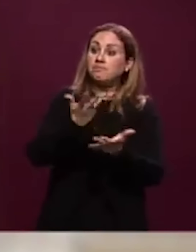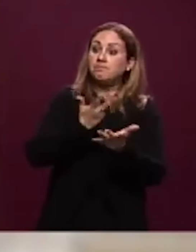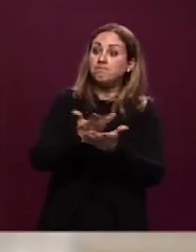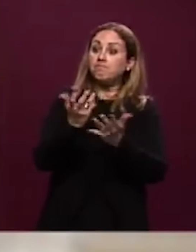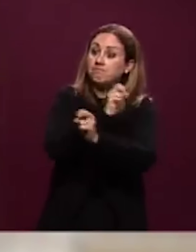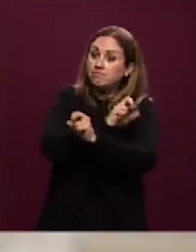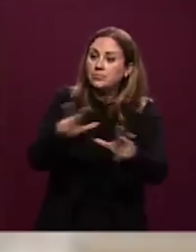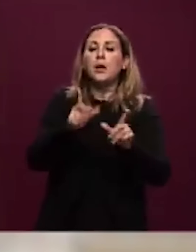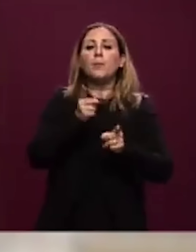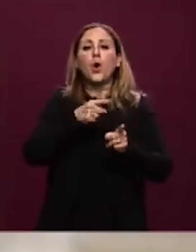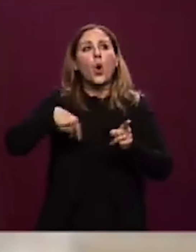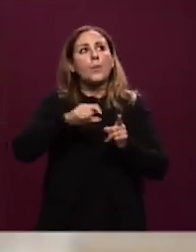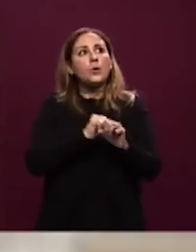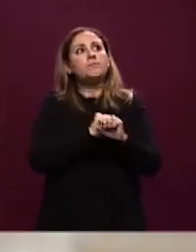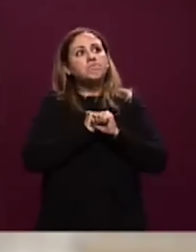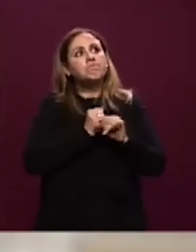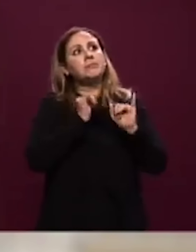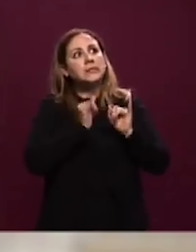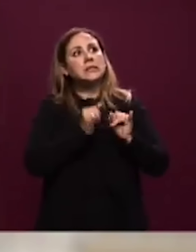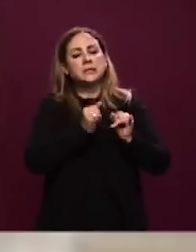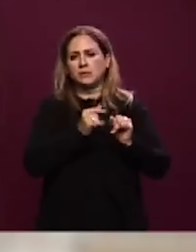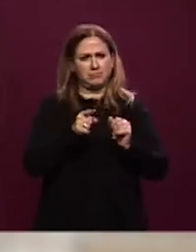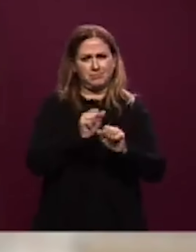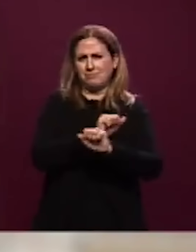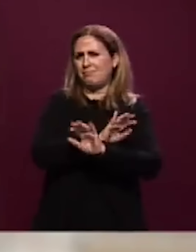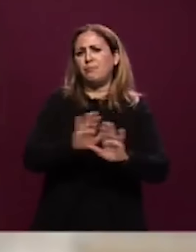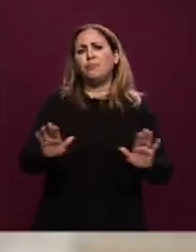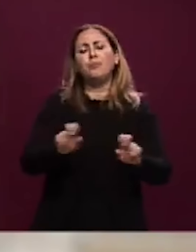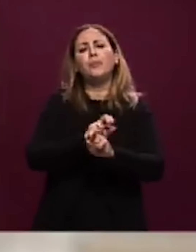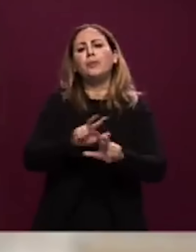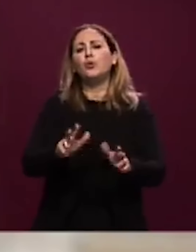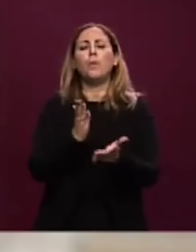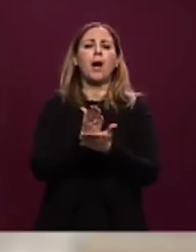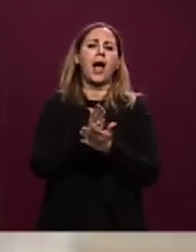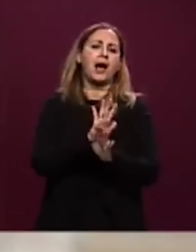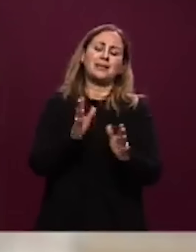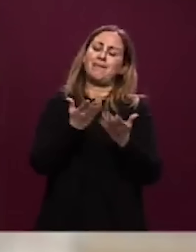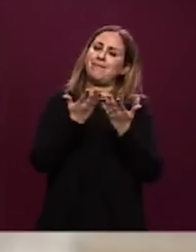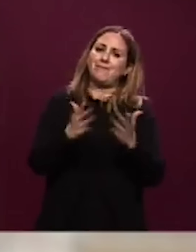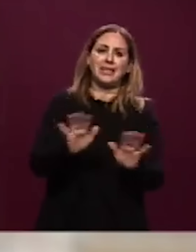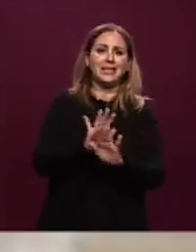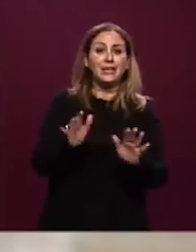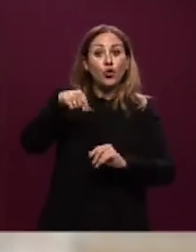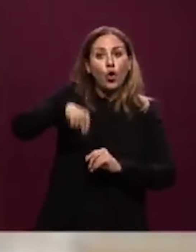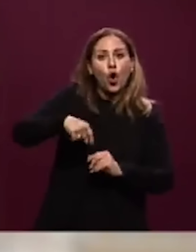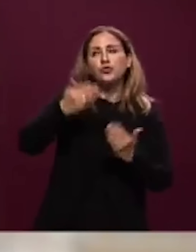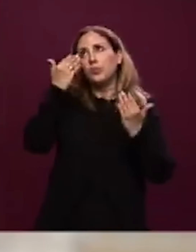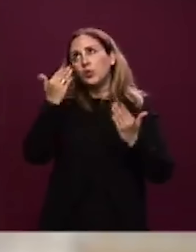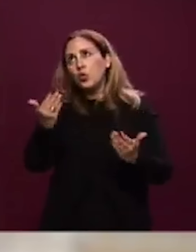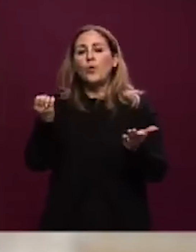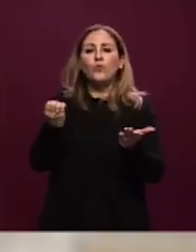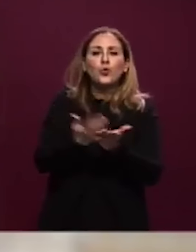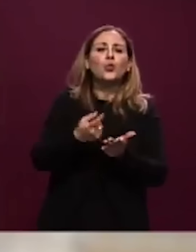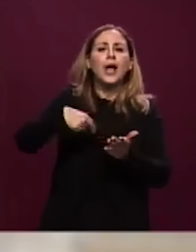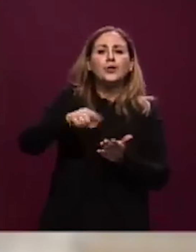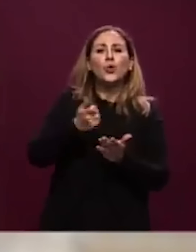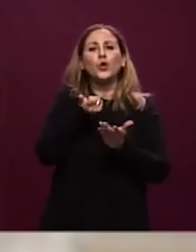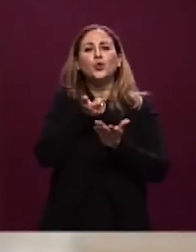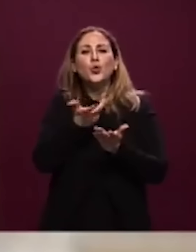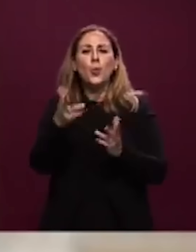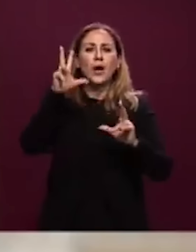per fortuna, siamo in un mondo in cui determinate notizie, determinati numeri ne veniamo a conoscenza e la Russia non